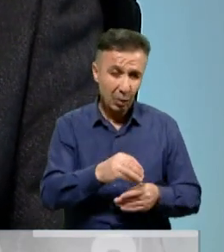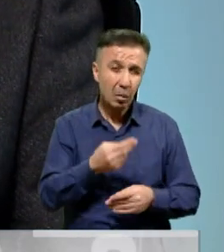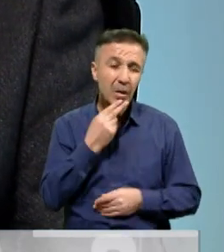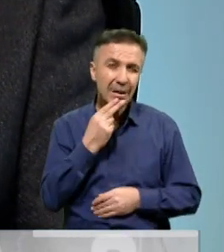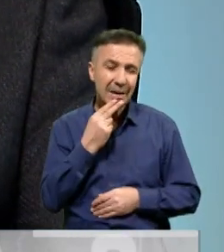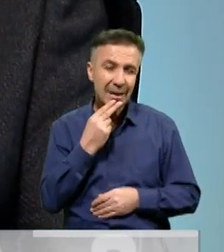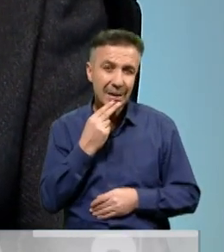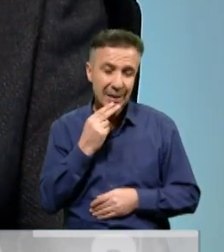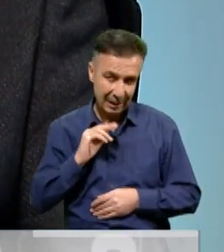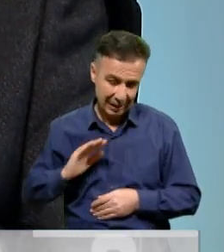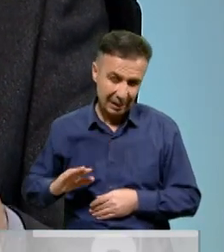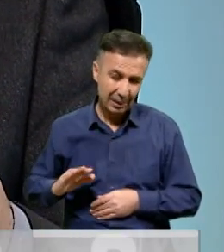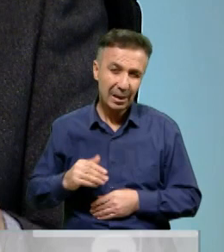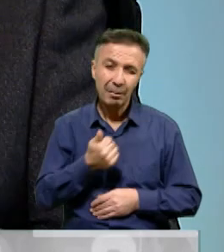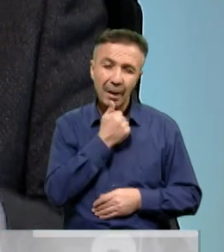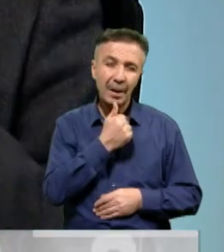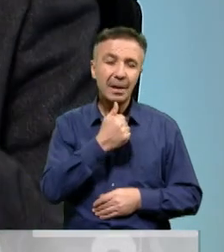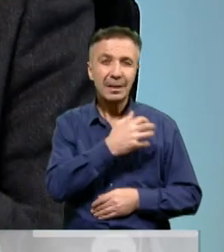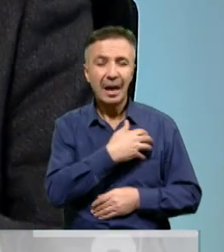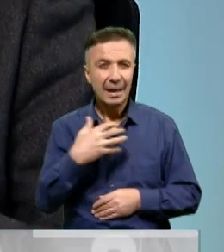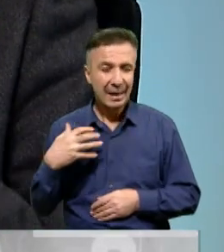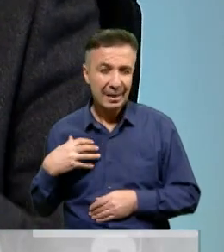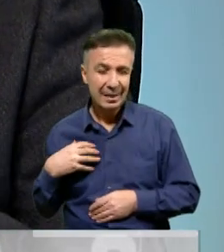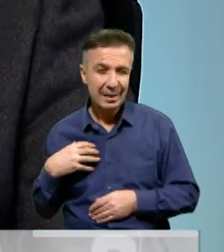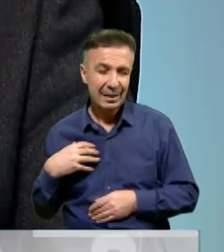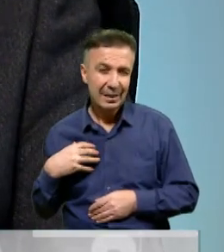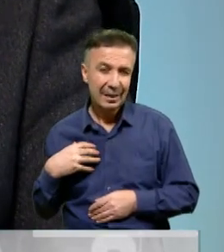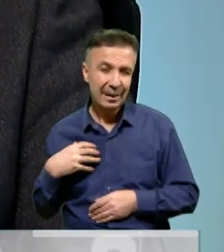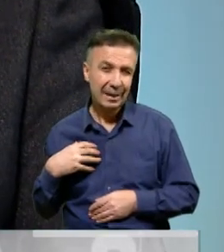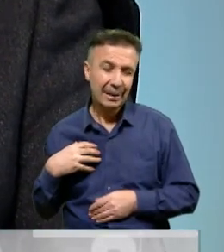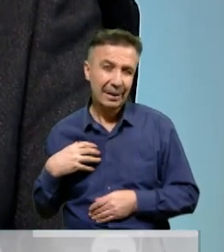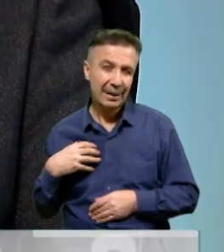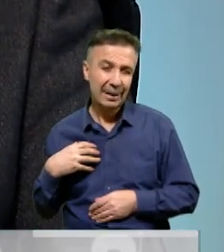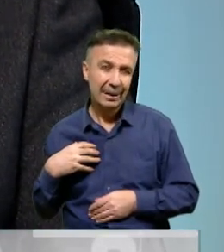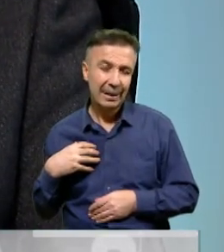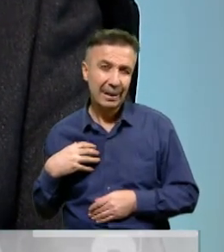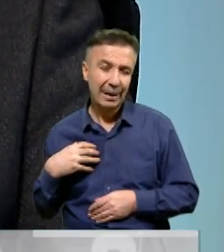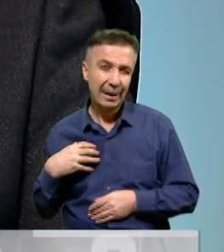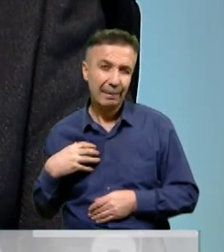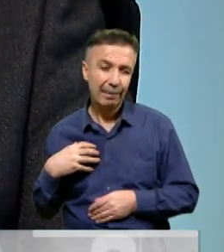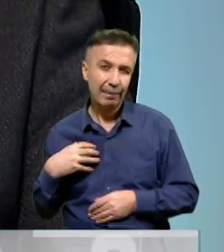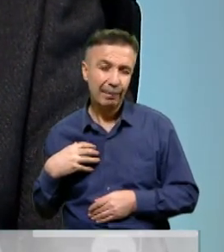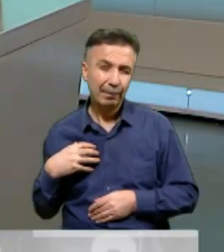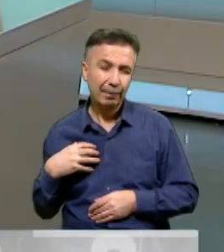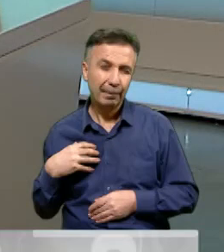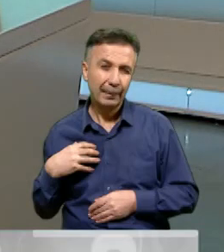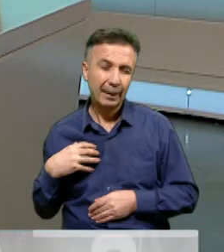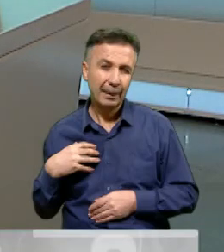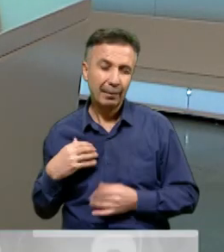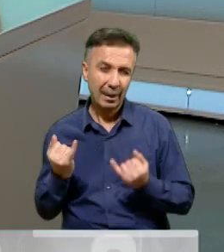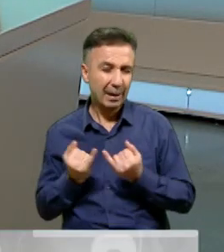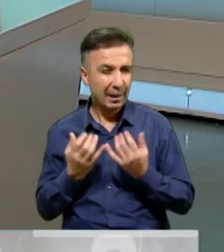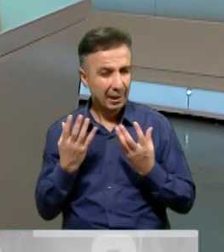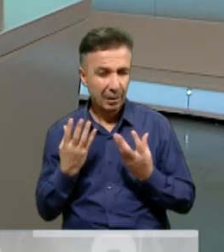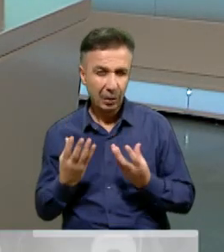kızımızın babasının, annesinin dışında kimseler, yani yabancı kimseler olmalı ise. Eyvallah hocam. Teşekkür ederim. Kardeşi de